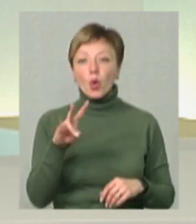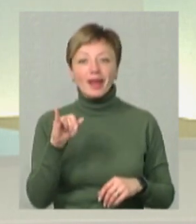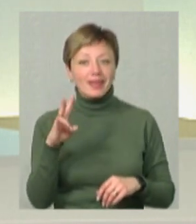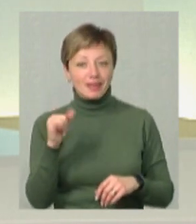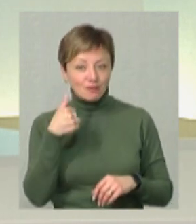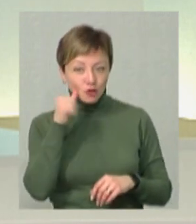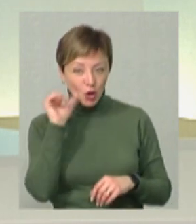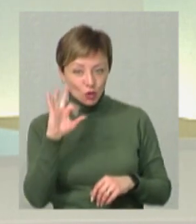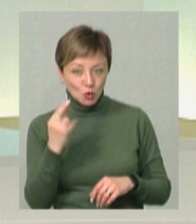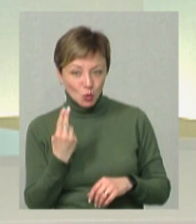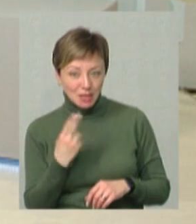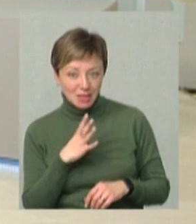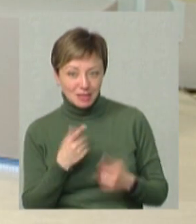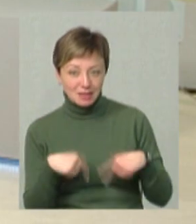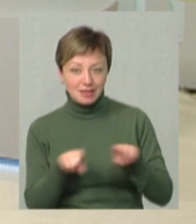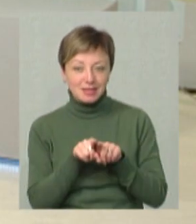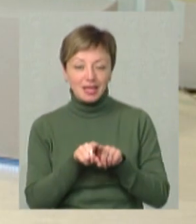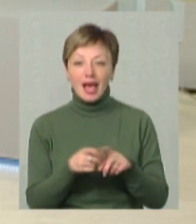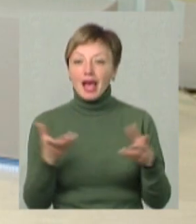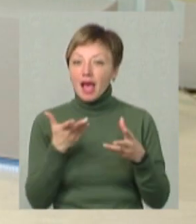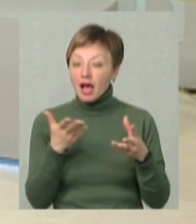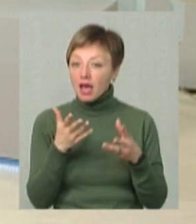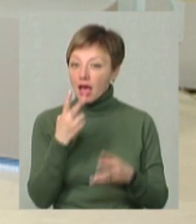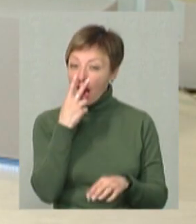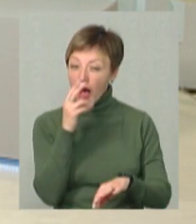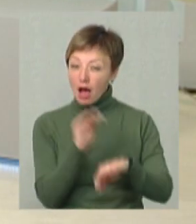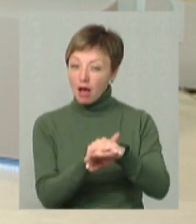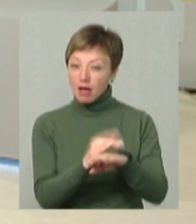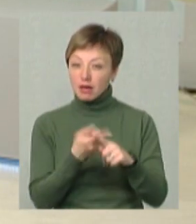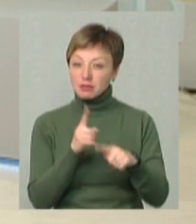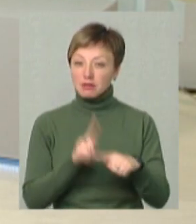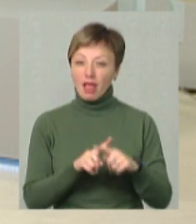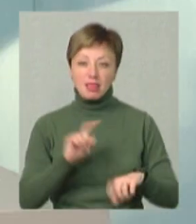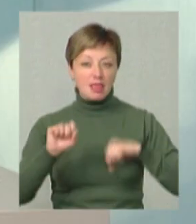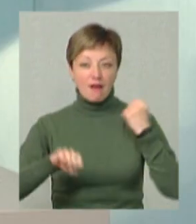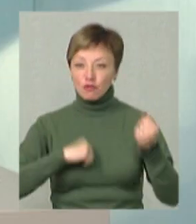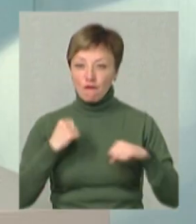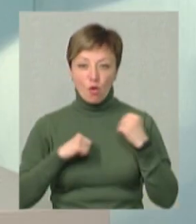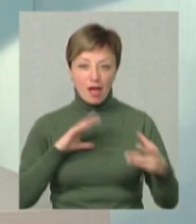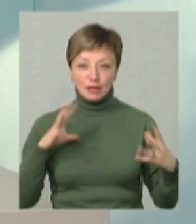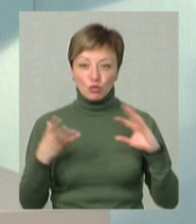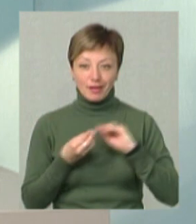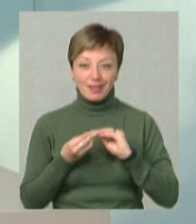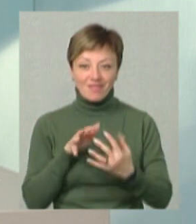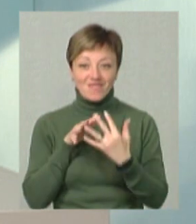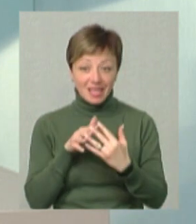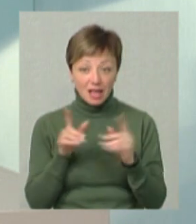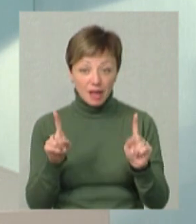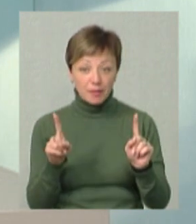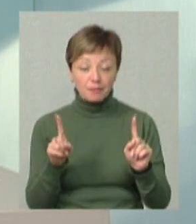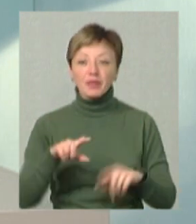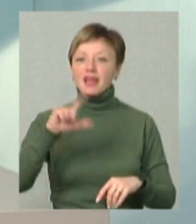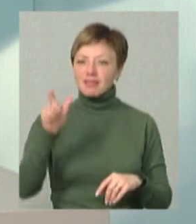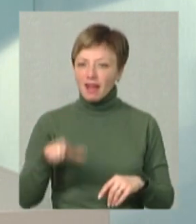між іншим, соціаліст, який вловив оце невдоволення результатами війни, хоч